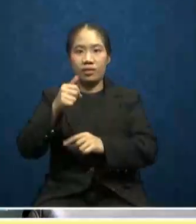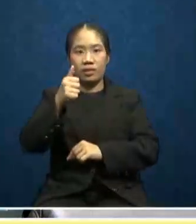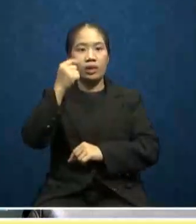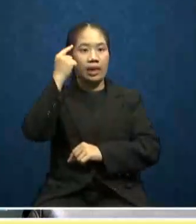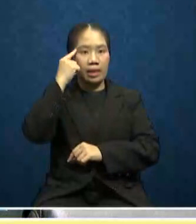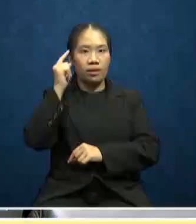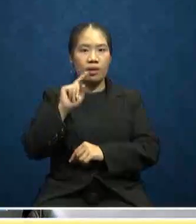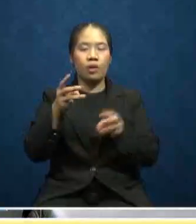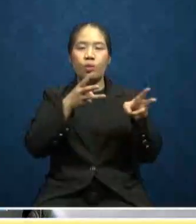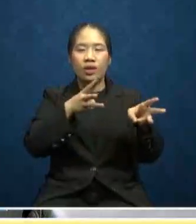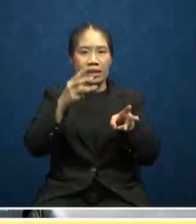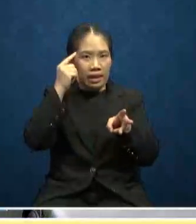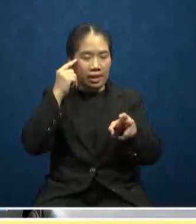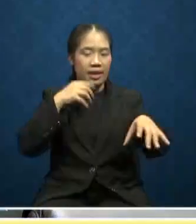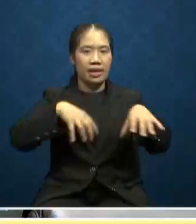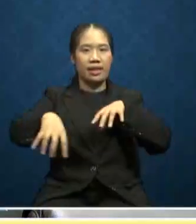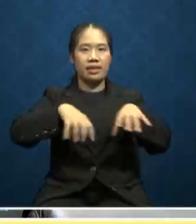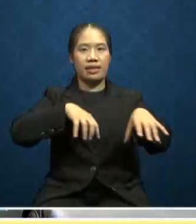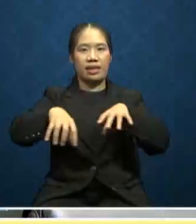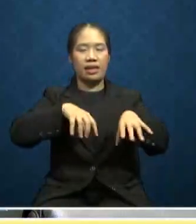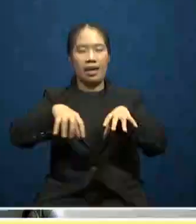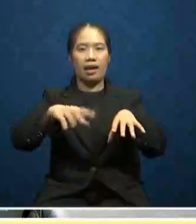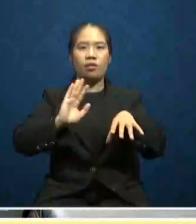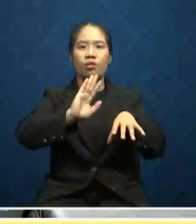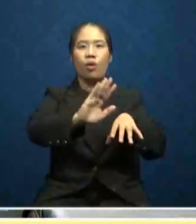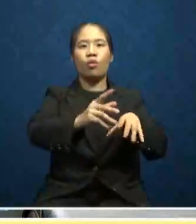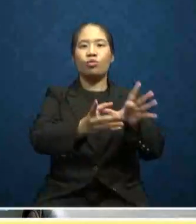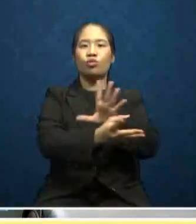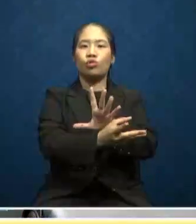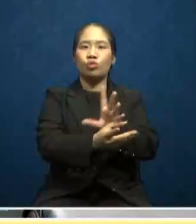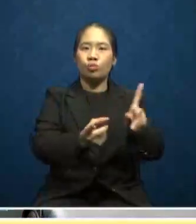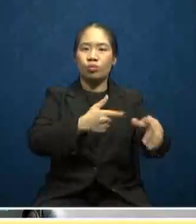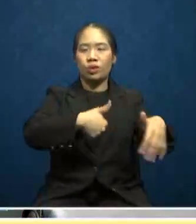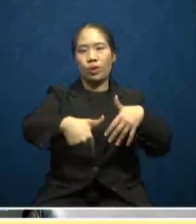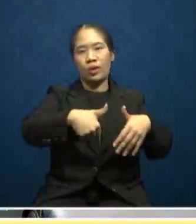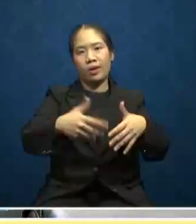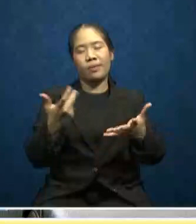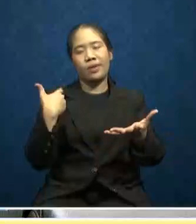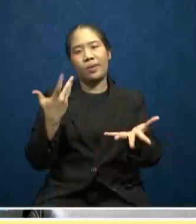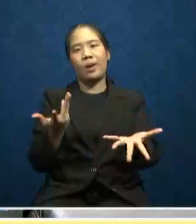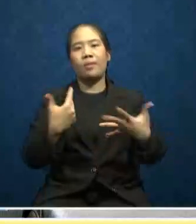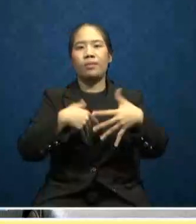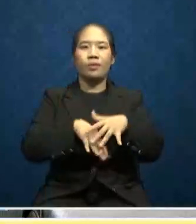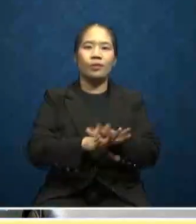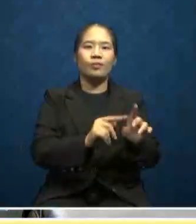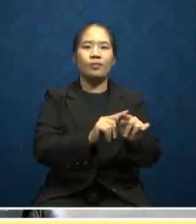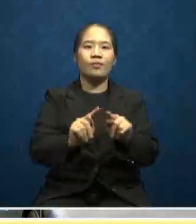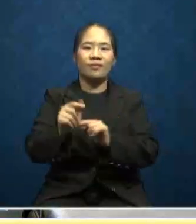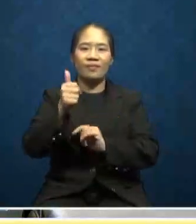ให้แนวคิดในการจัดการตนเองของชุมชนในระยะต่อไปนั้นมีความประสานสอดคล้องกันมากกว่าเดิมที่ผ่านมาครับขอบพระคุณ